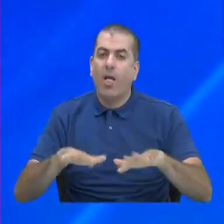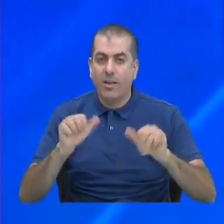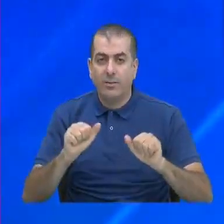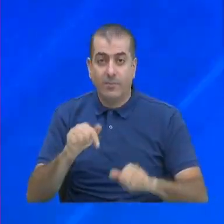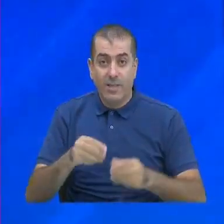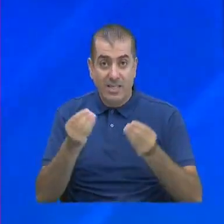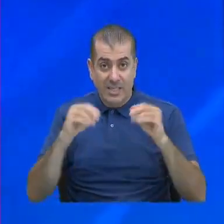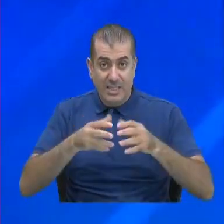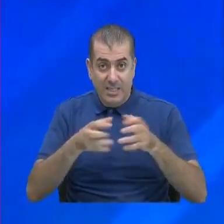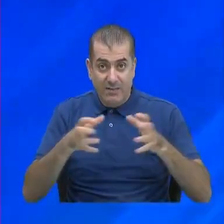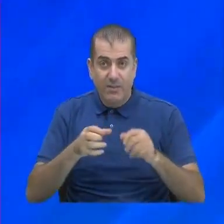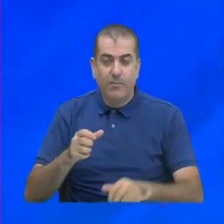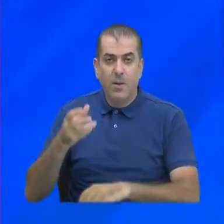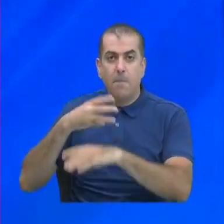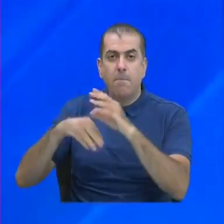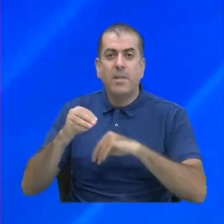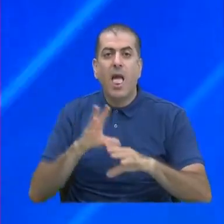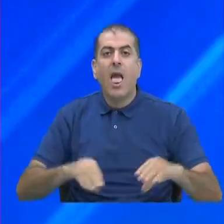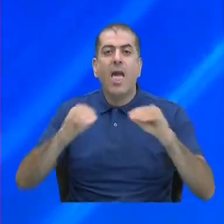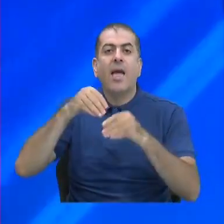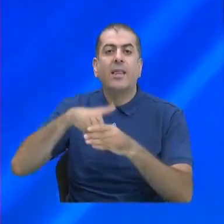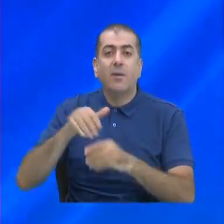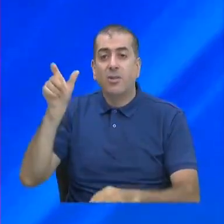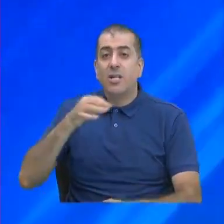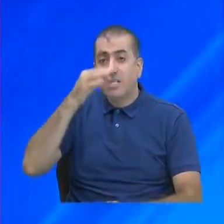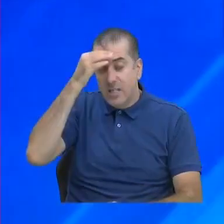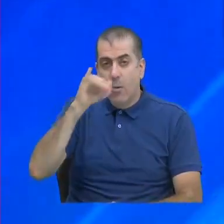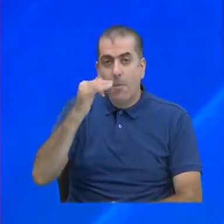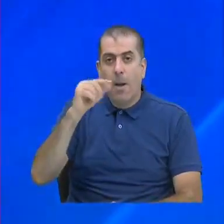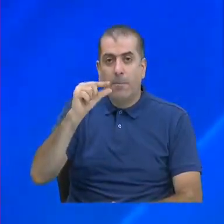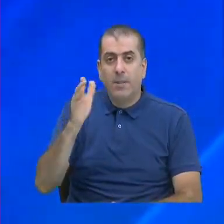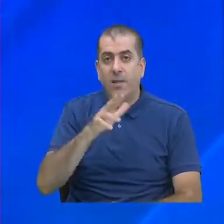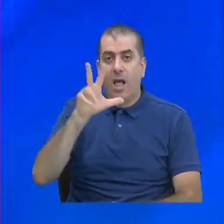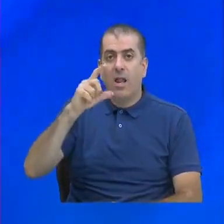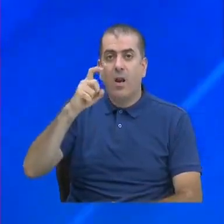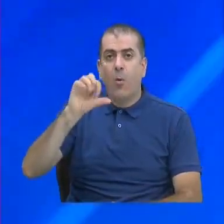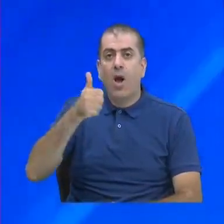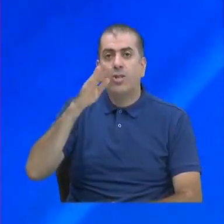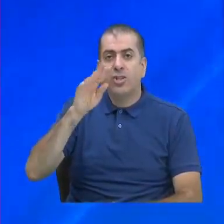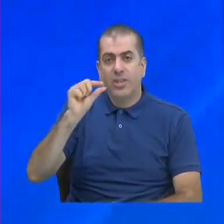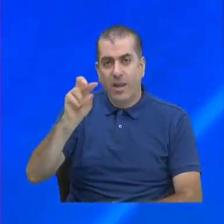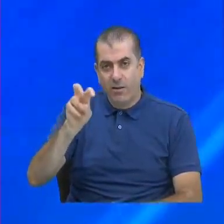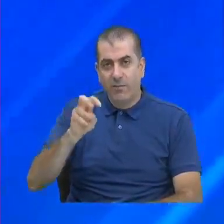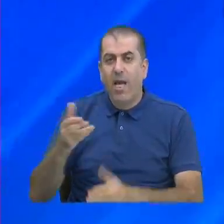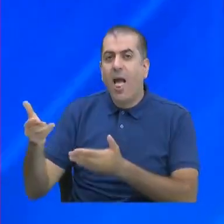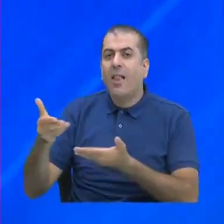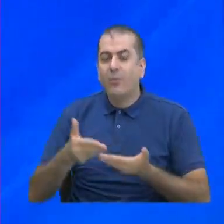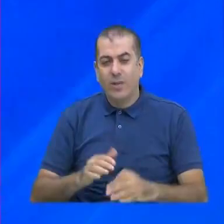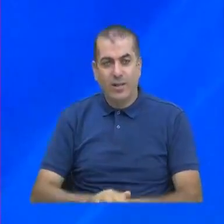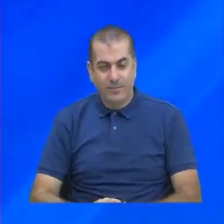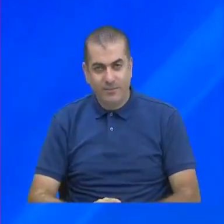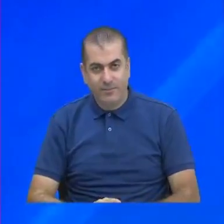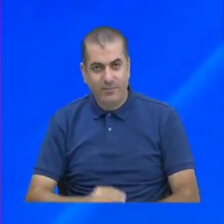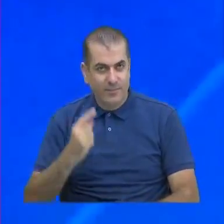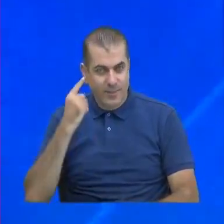وللمزيد مشاهدينا ينضم إلينا عبر الهاتف الناطق باسم الهيئة المستقلة للانتخاب محمد خير الرواجدي. أهلا وسهلا بك. يا